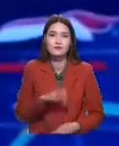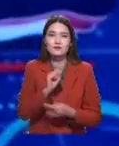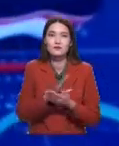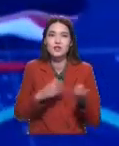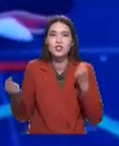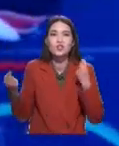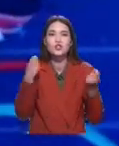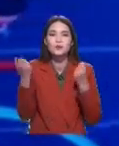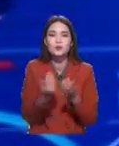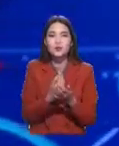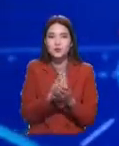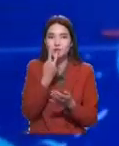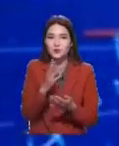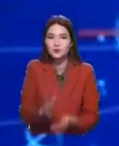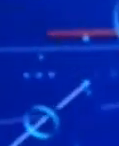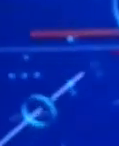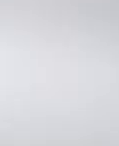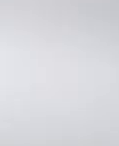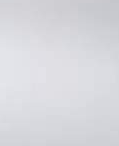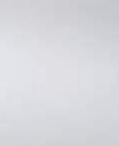Хабарымызды әрі қарай спорт жаңалықтар жалғастырады.